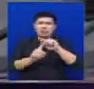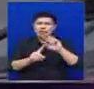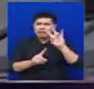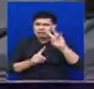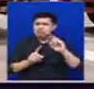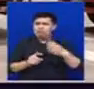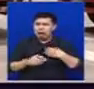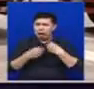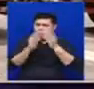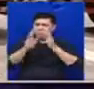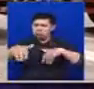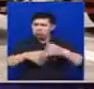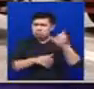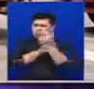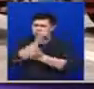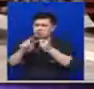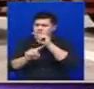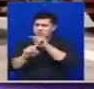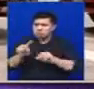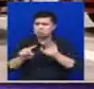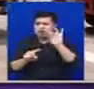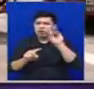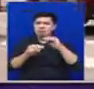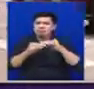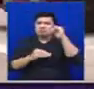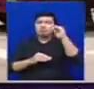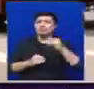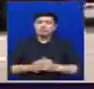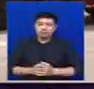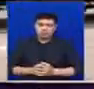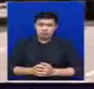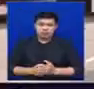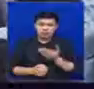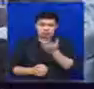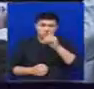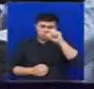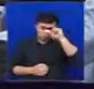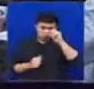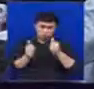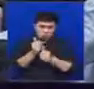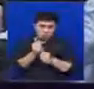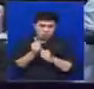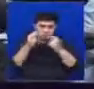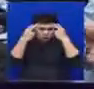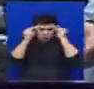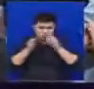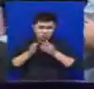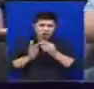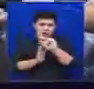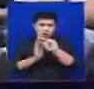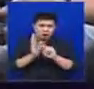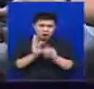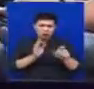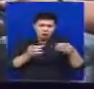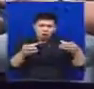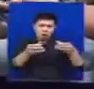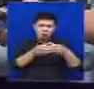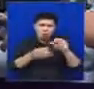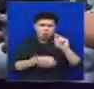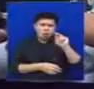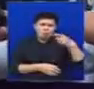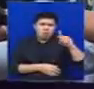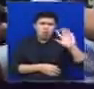ประชาชนออกมาใช้สิทธิ์ให้ถึง80%นายวิษณุเครืองามรองนายกรัฐมนตรีฝ่ายกฎหมายกล่าวถึงกรณีที่กลุ่มแนวร่วมประชาธิปไตยต่อต้านเ